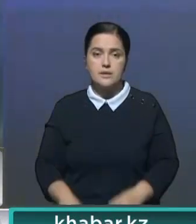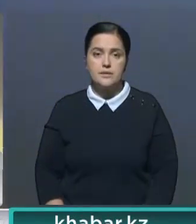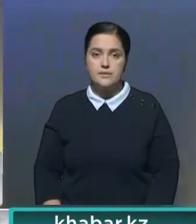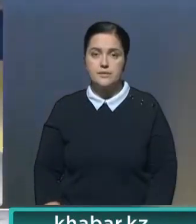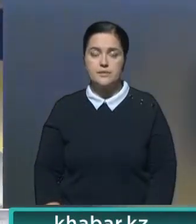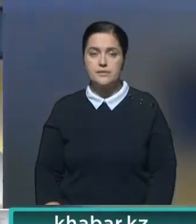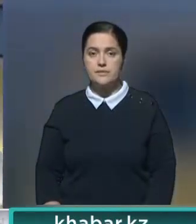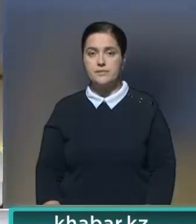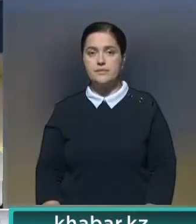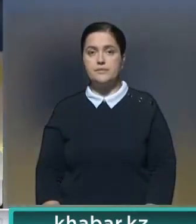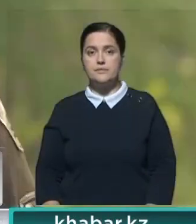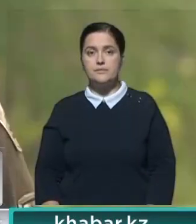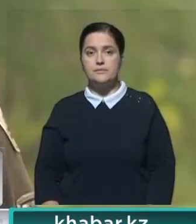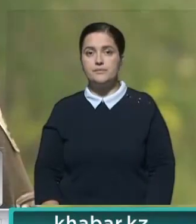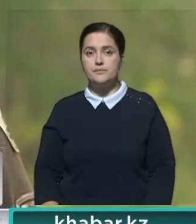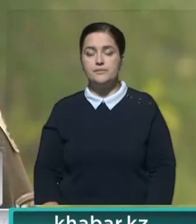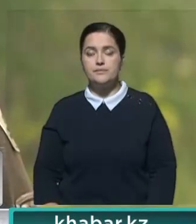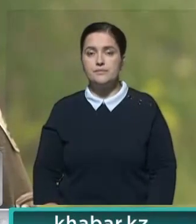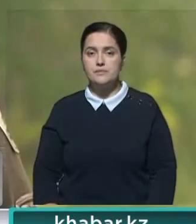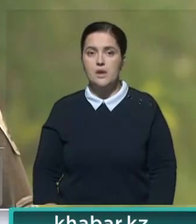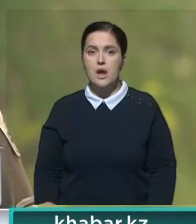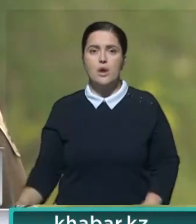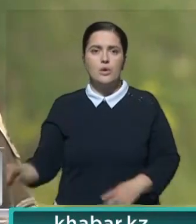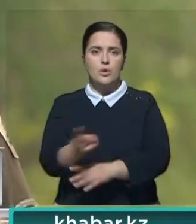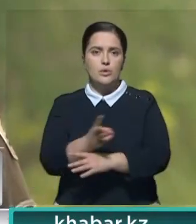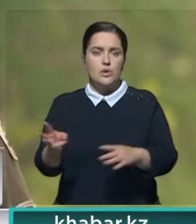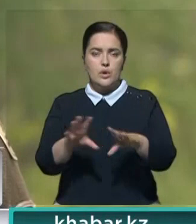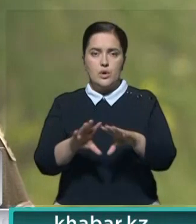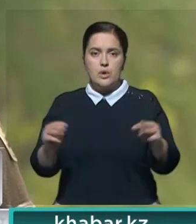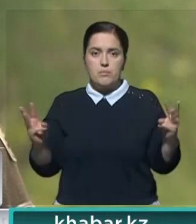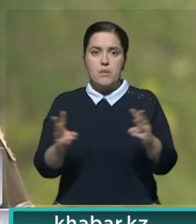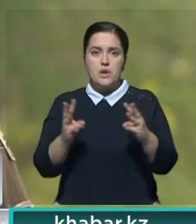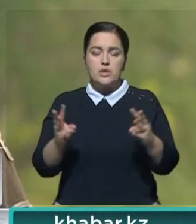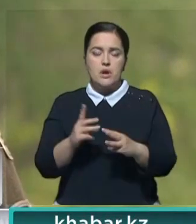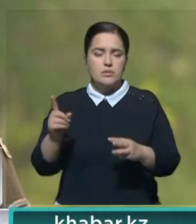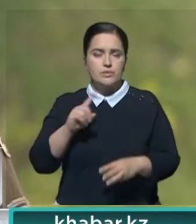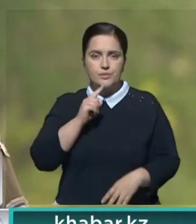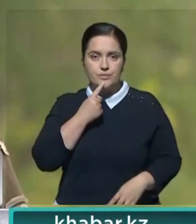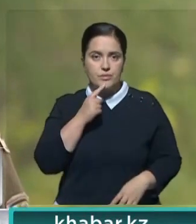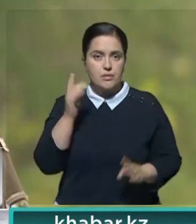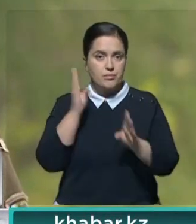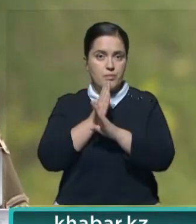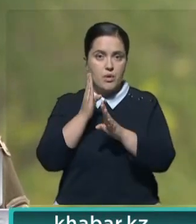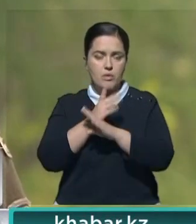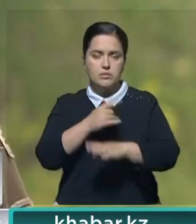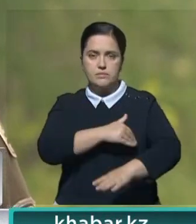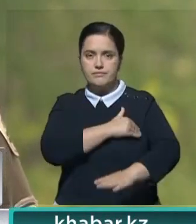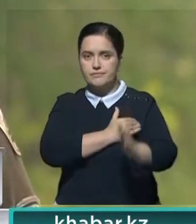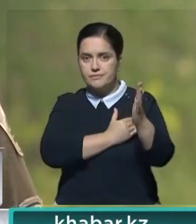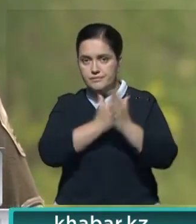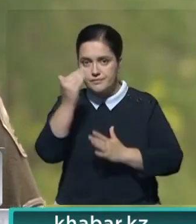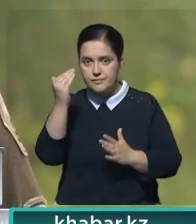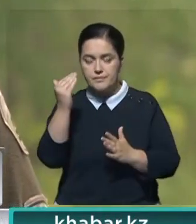фонда тушение пожара осложняется погодными условиями высокой температурой